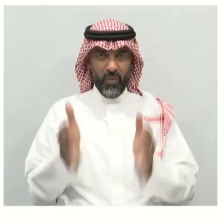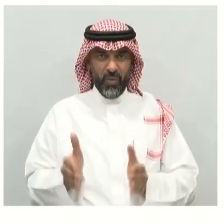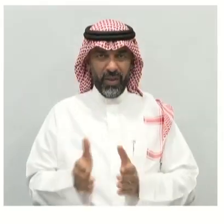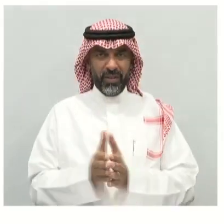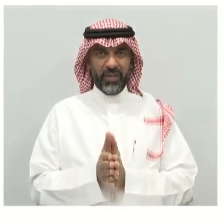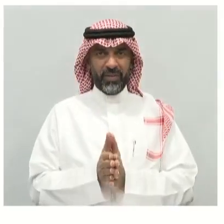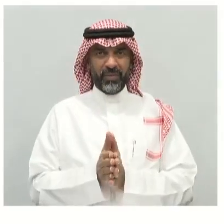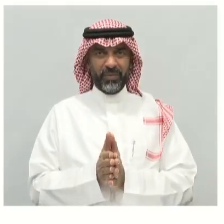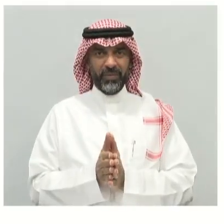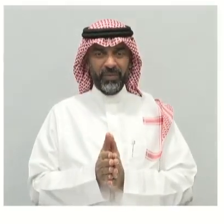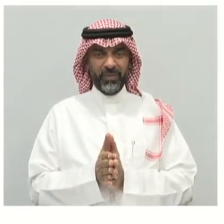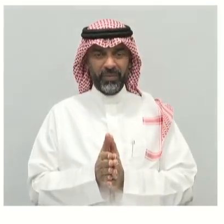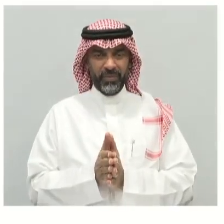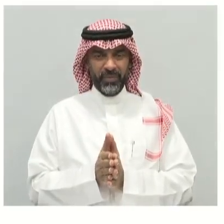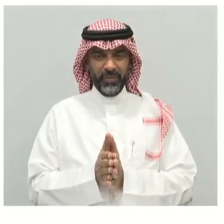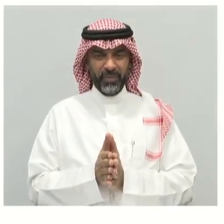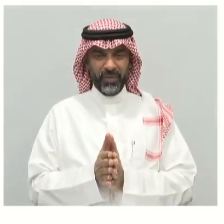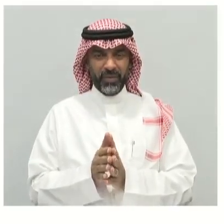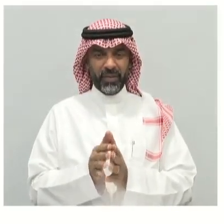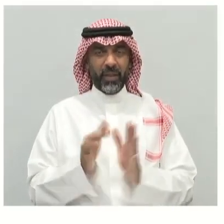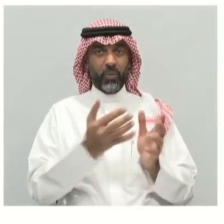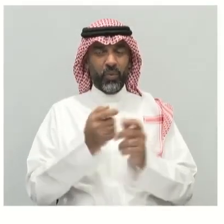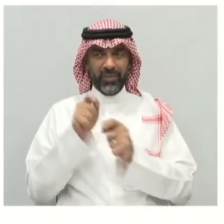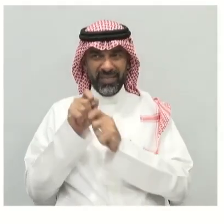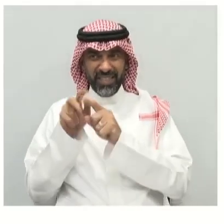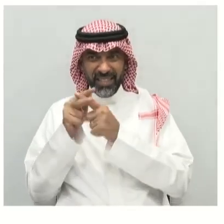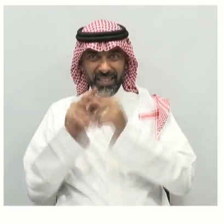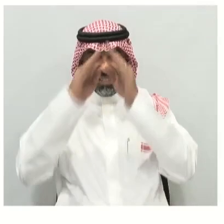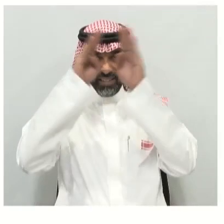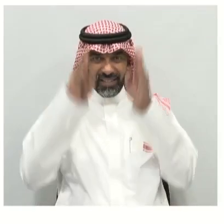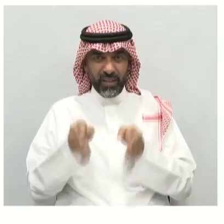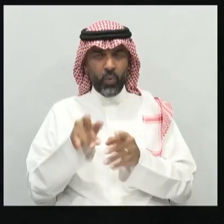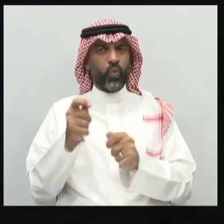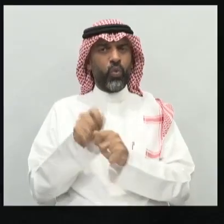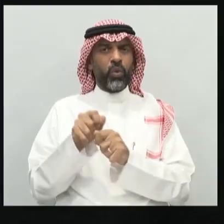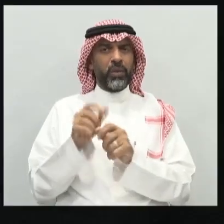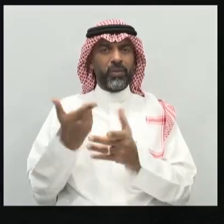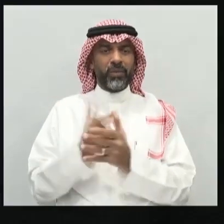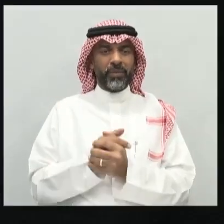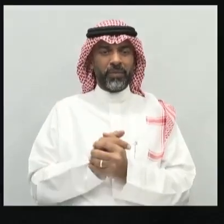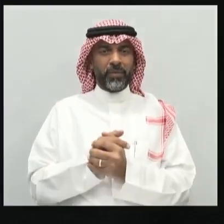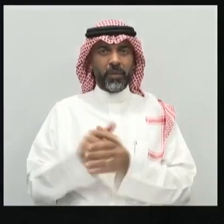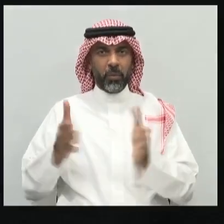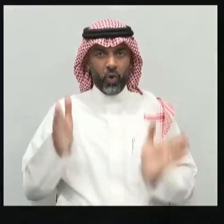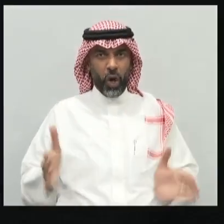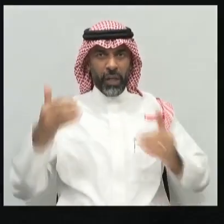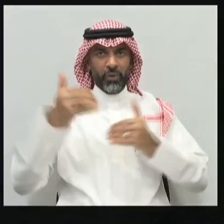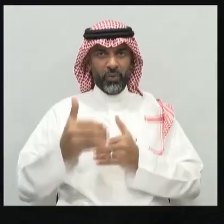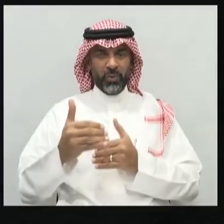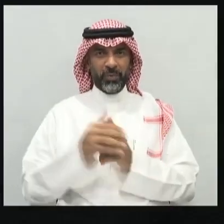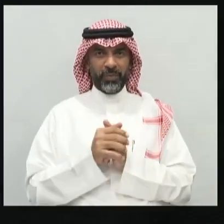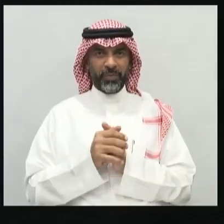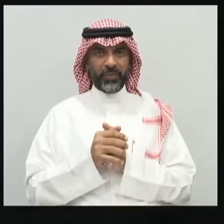شكل طيب ماذا استخدموا و استخدموا فيه عشان يصنعونه استخدموا كرتون